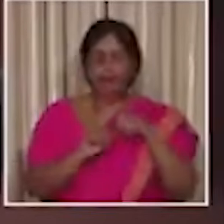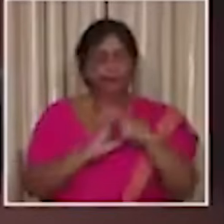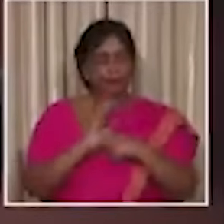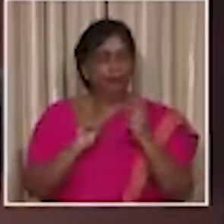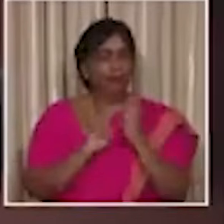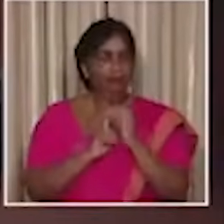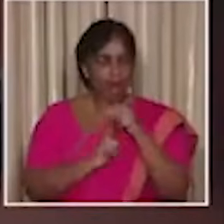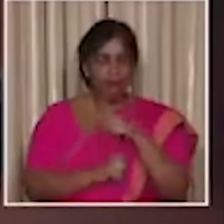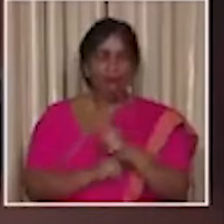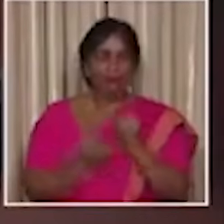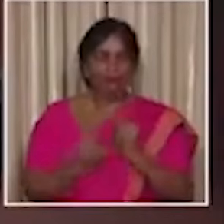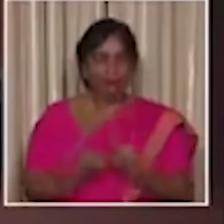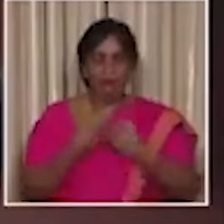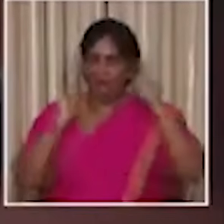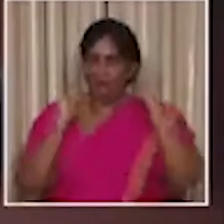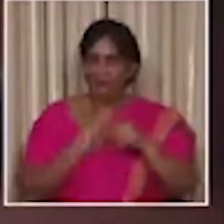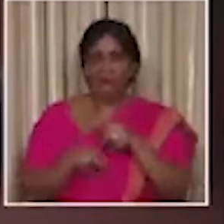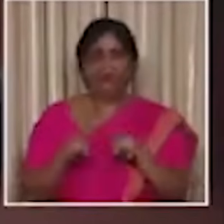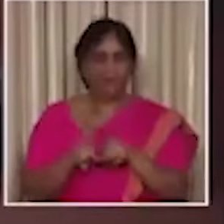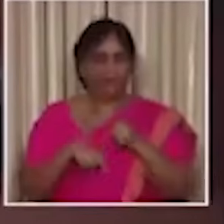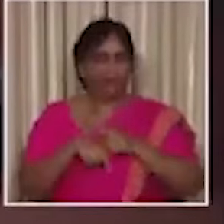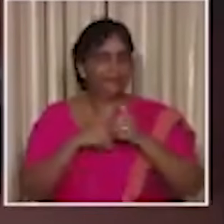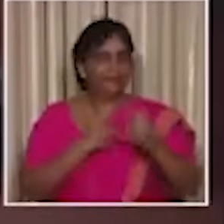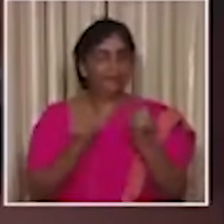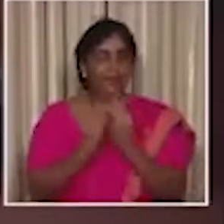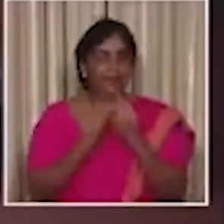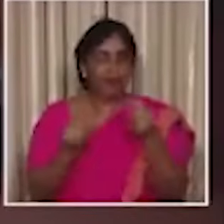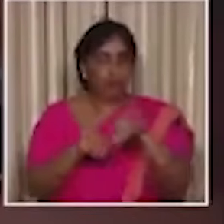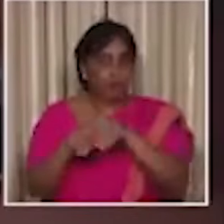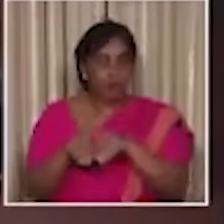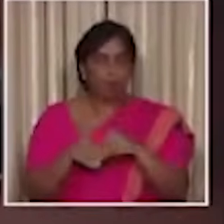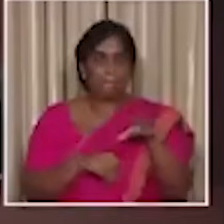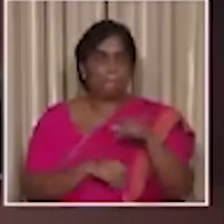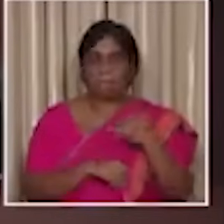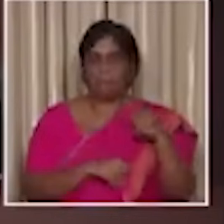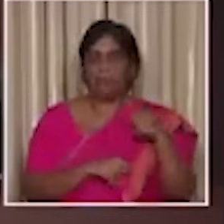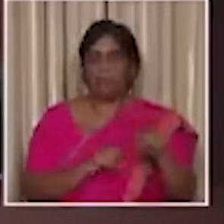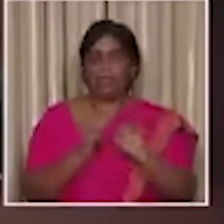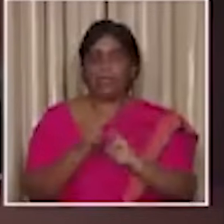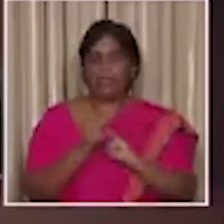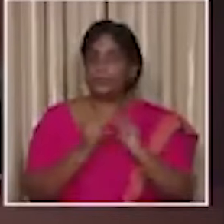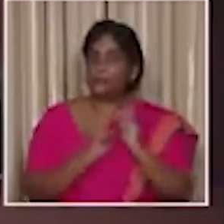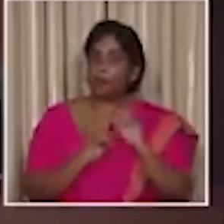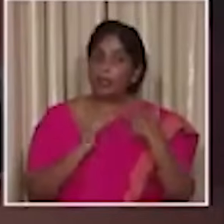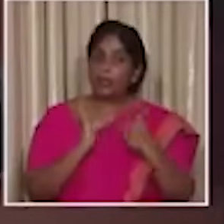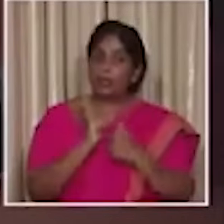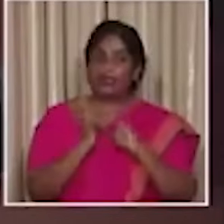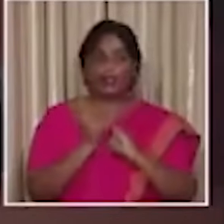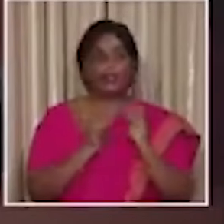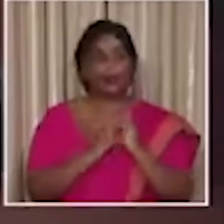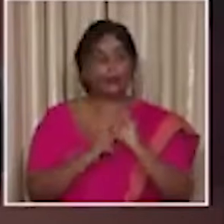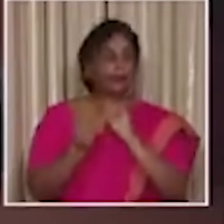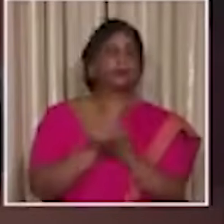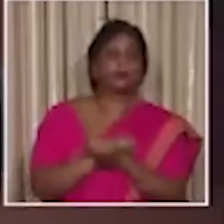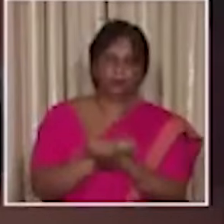පොස්පේට් ඌනතාවය අඩු නිසා කෙටි කාලන භෝග සඳහා භාවිතා කළ නොහැකි. ඒ සඳහා SSP හෝ TSP බවට පරිවර්තන කළ